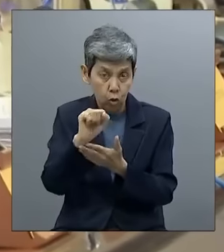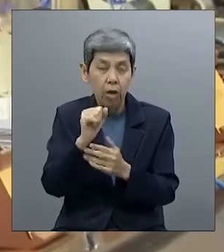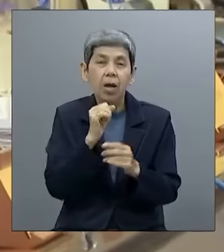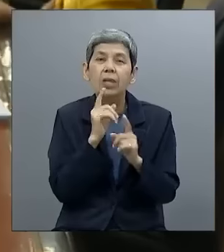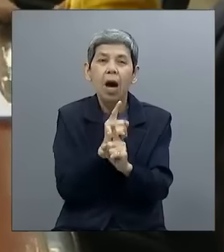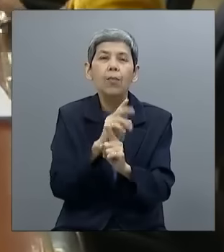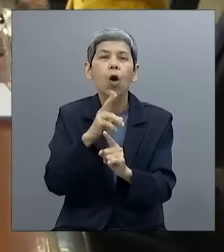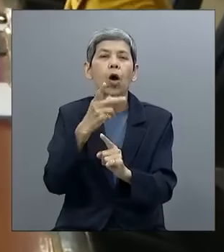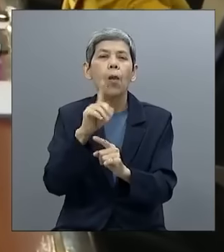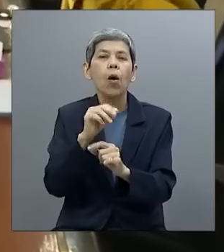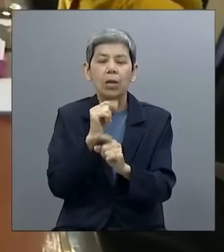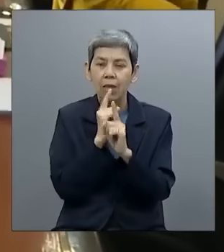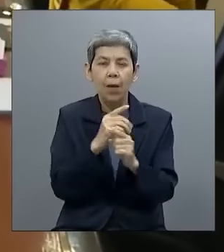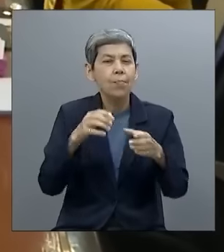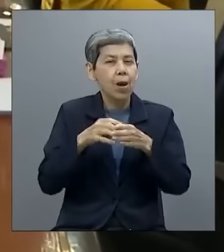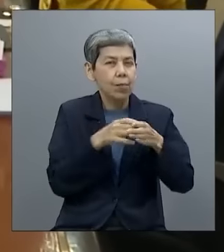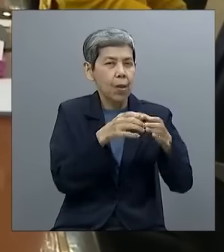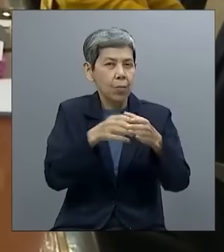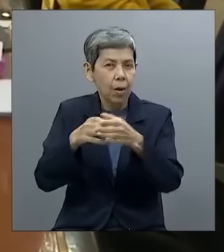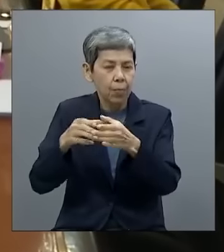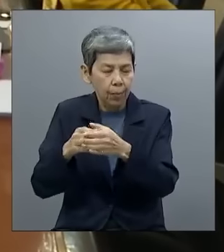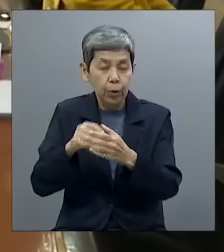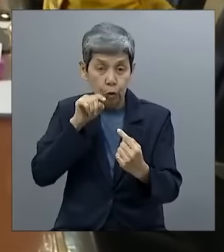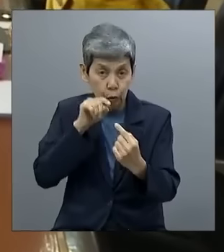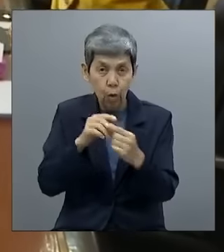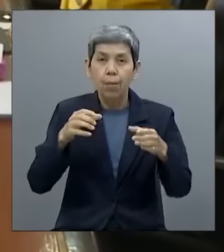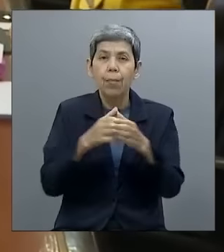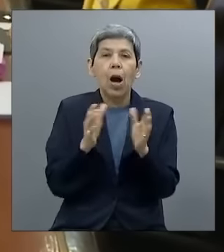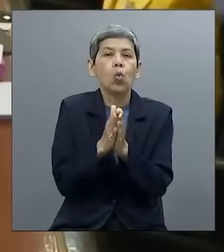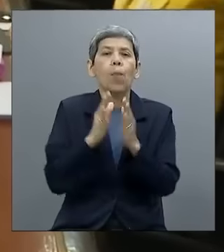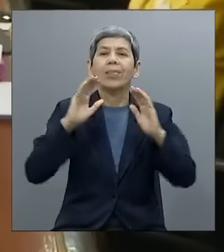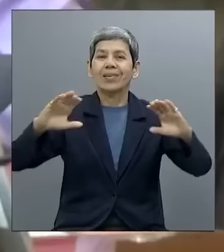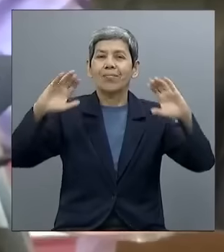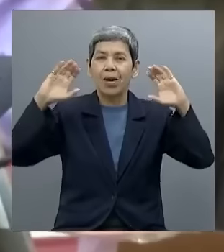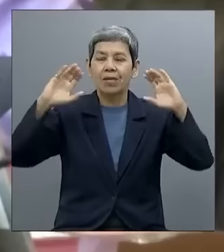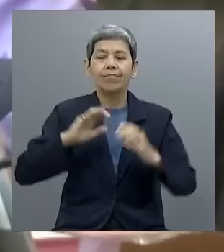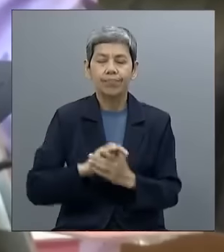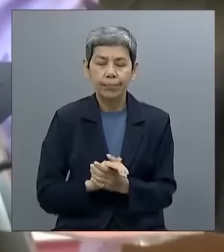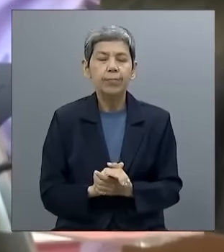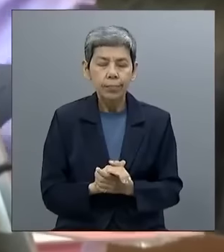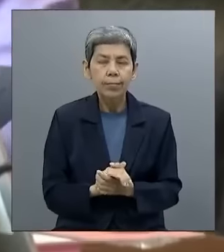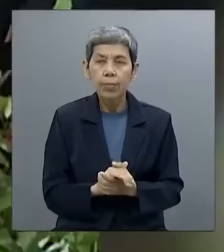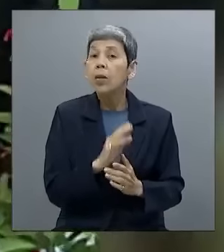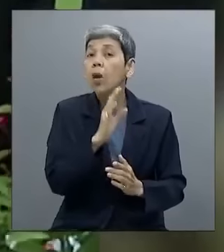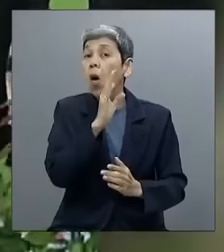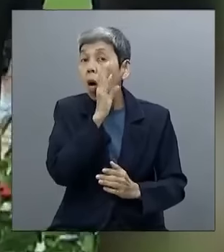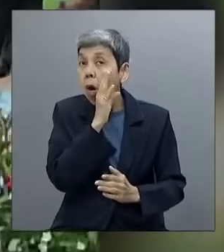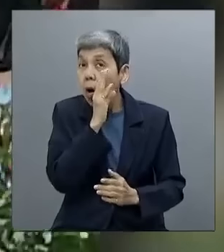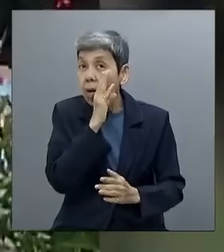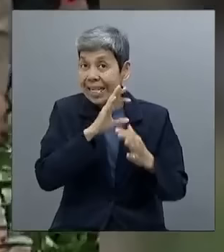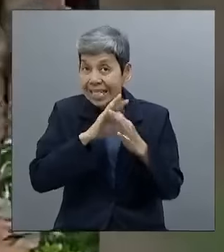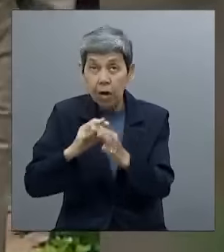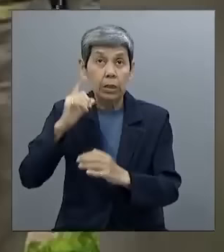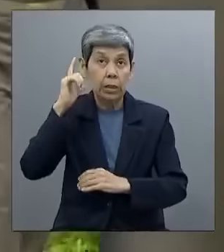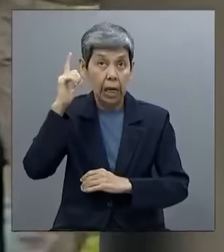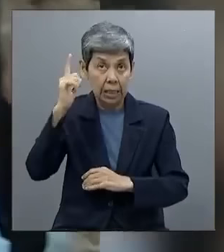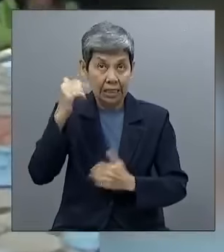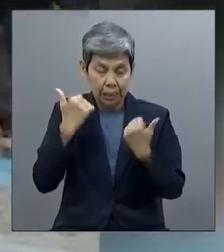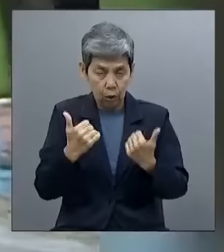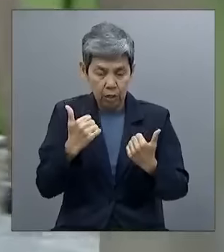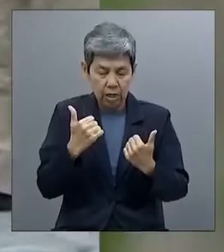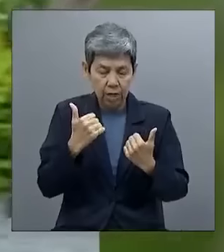ตรีตามโควต้าของพรรคในโดยเฉพาะในพรรคร่วมรัฐบาลนั่นแหละค่ะและชี้ว่าถ้าเกี่ยวกับนายทักษิณชินวัตรที่กำลังปราก